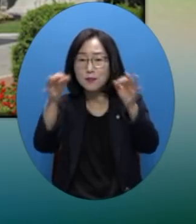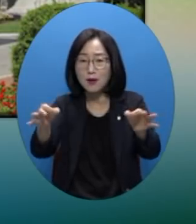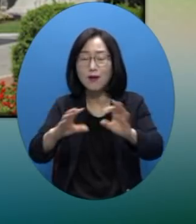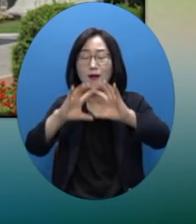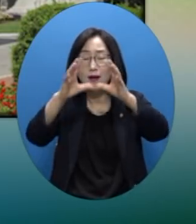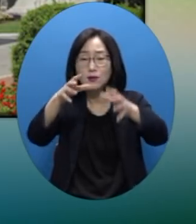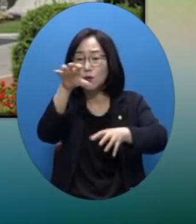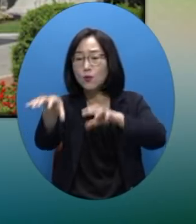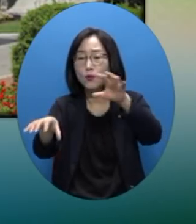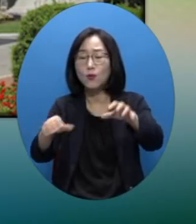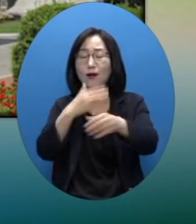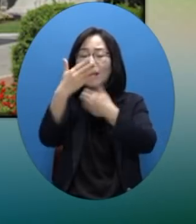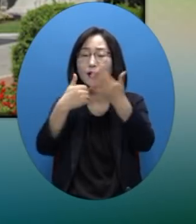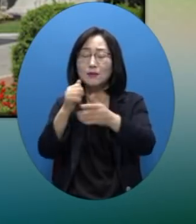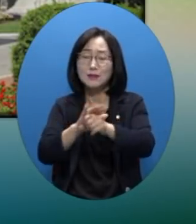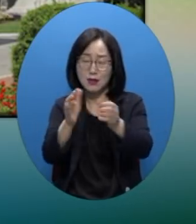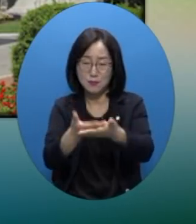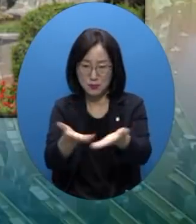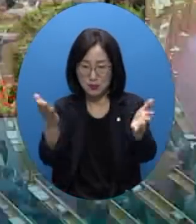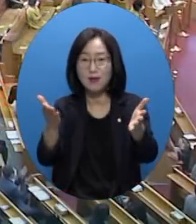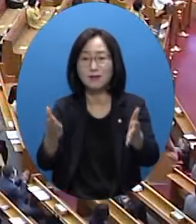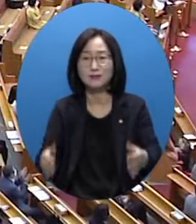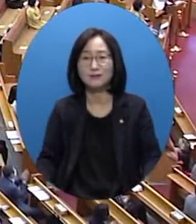하나님의 사랑을 펼치고 있습니다. 할렐루야!